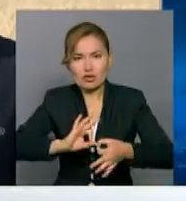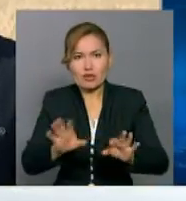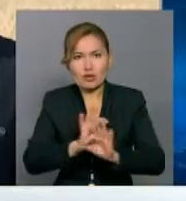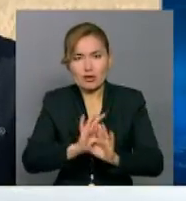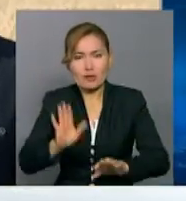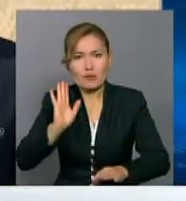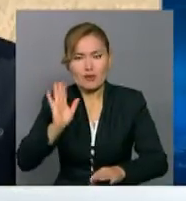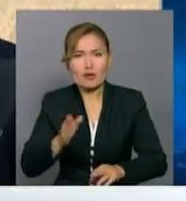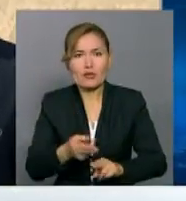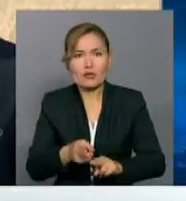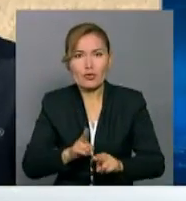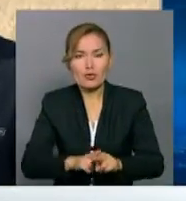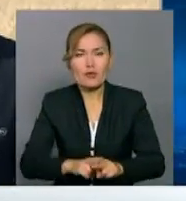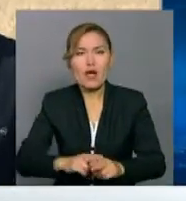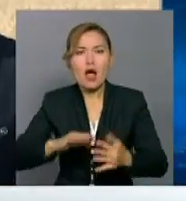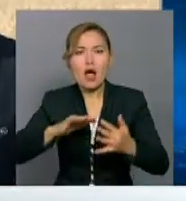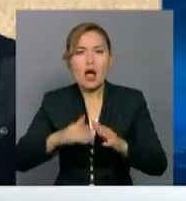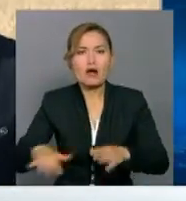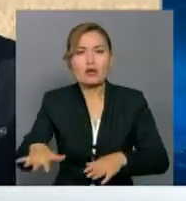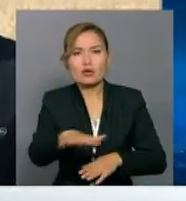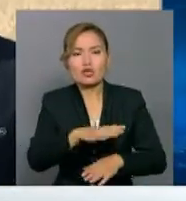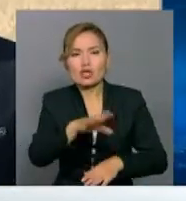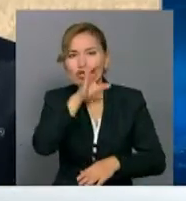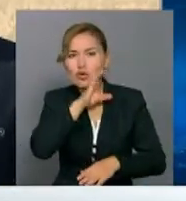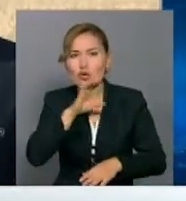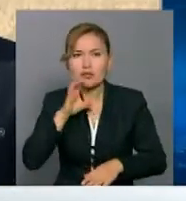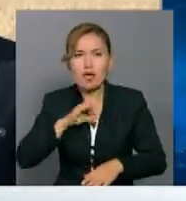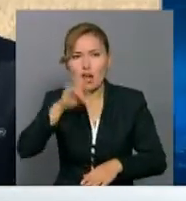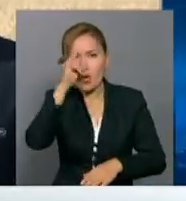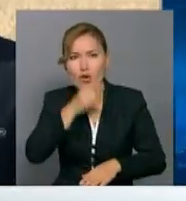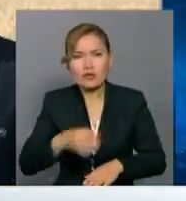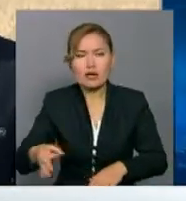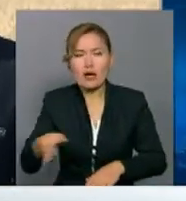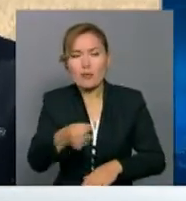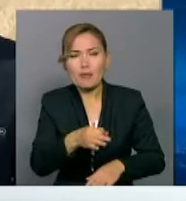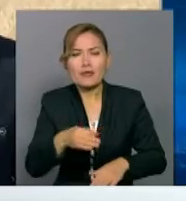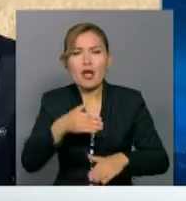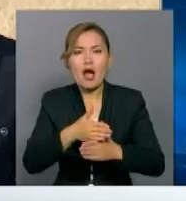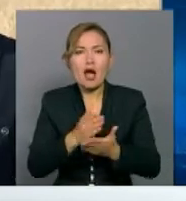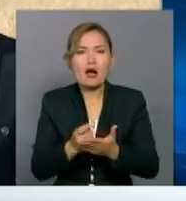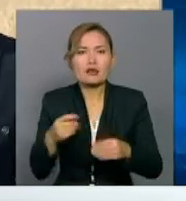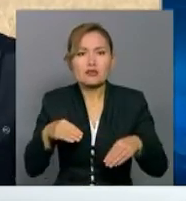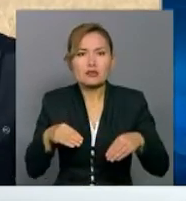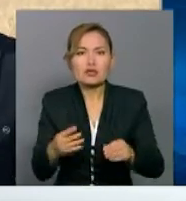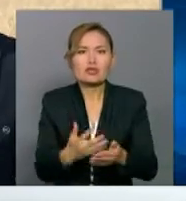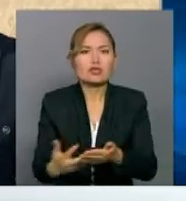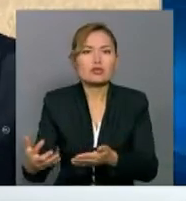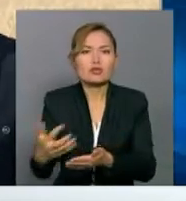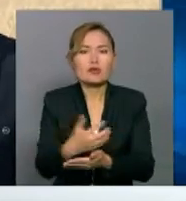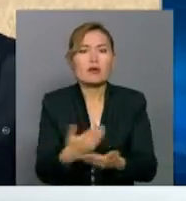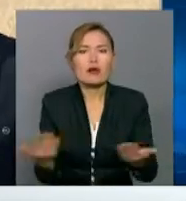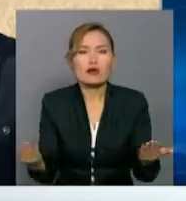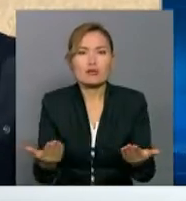күні. Жалпы ақ қайыңдар өлкесі атанған солтүстік Қазақстанда астық шығымы қалай?